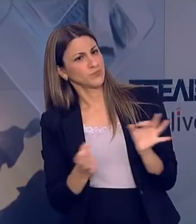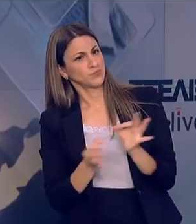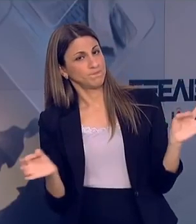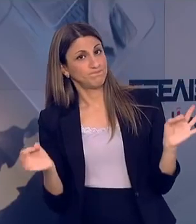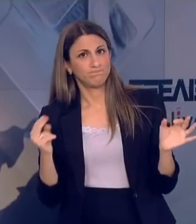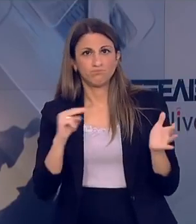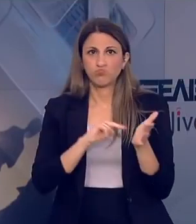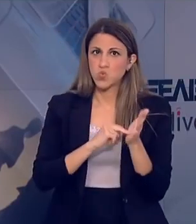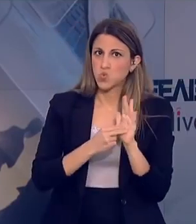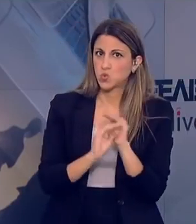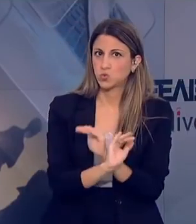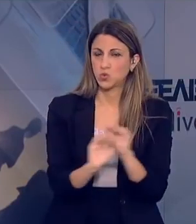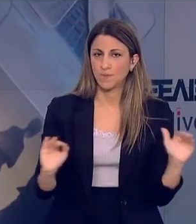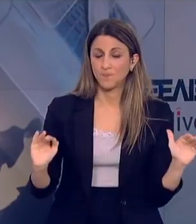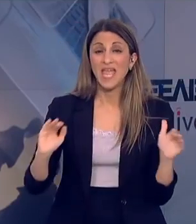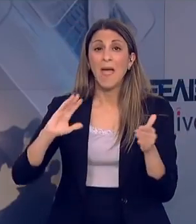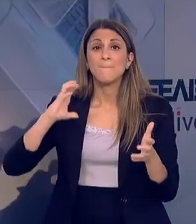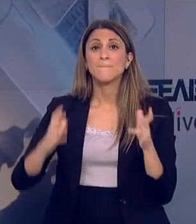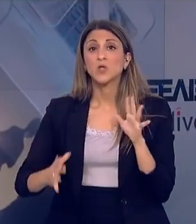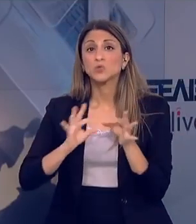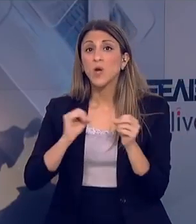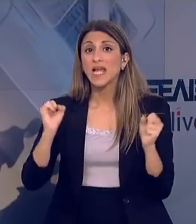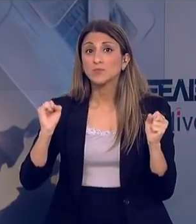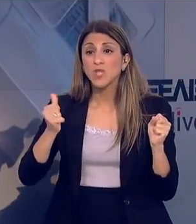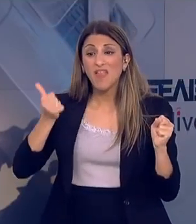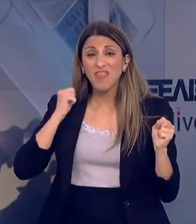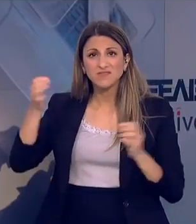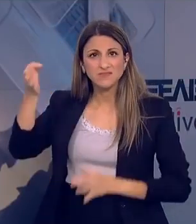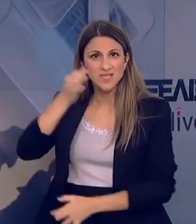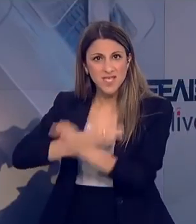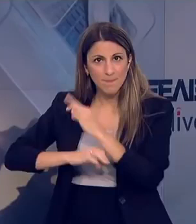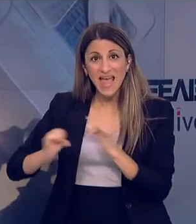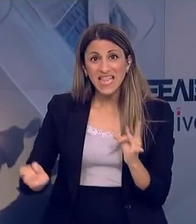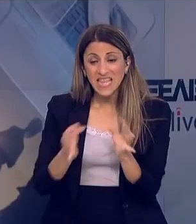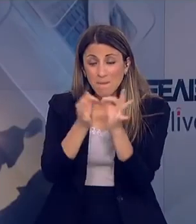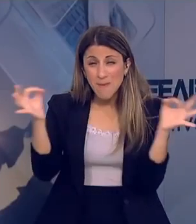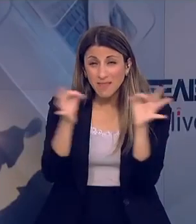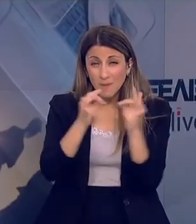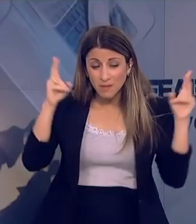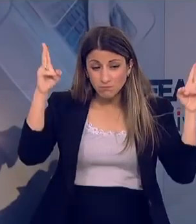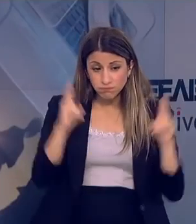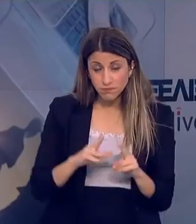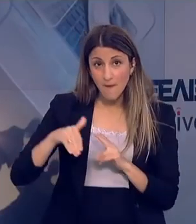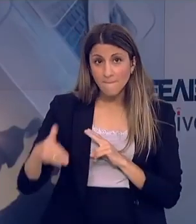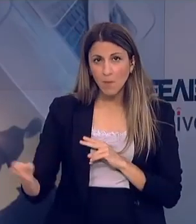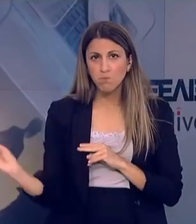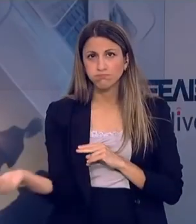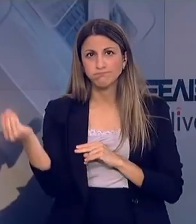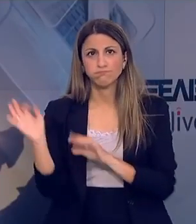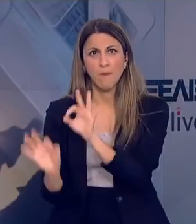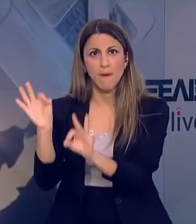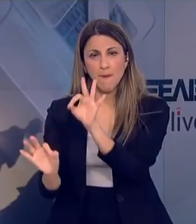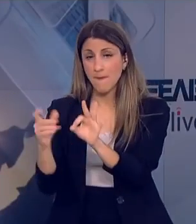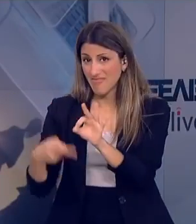Οργανισμός Υγείας ανακοίνωσε χθες πως χώρες οι οποίες χαλάρωσαν τα περιοριστικά μέτρα είδαν αύξηση σε αριθμούς νέων περιστατικών.